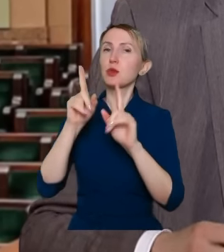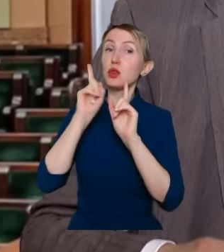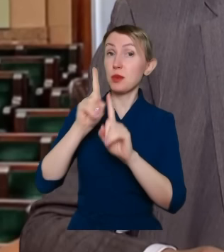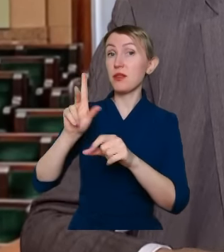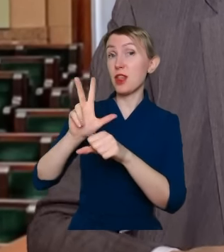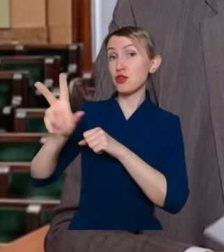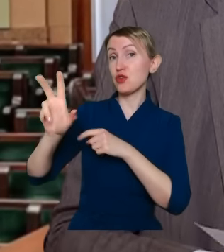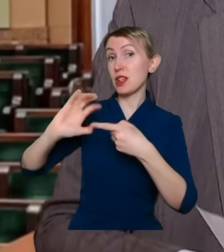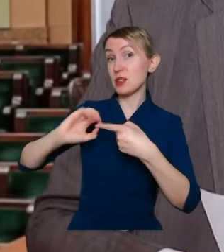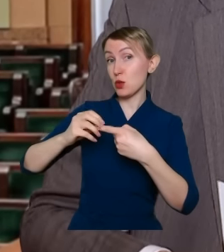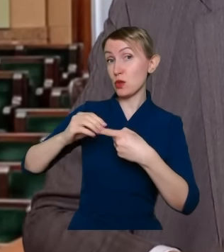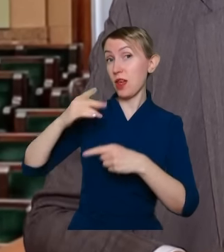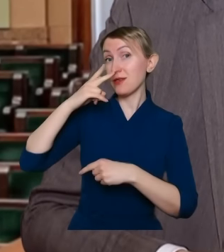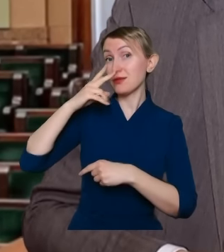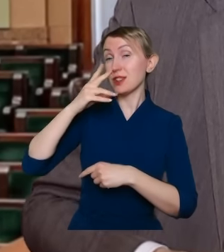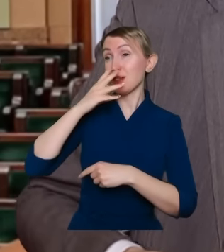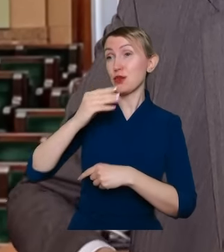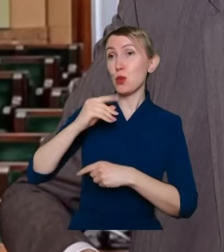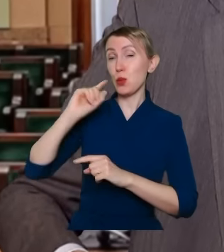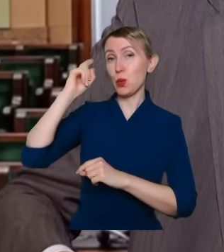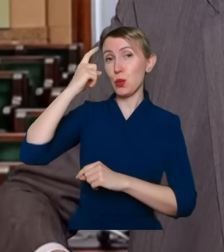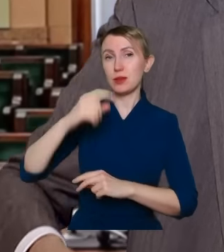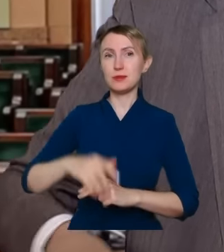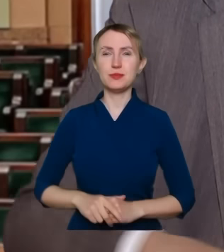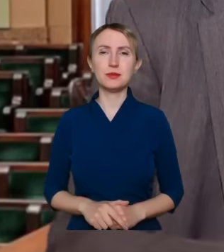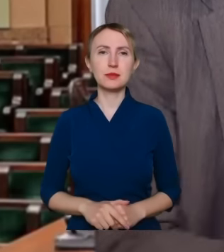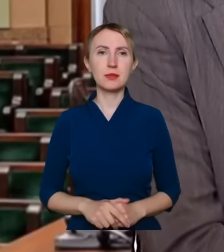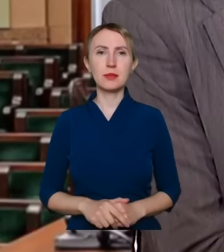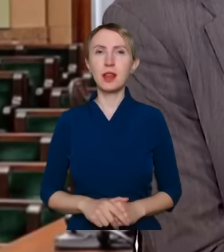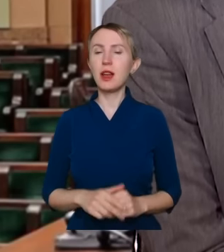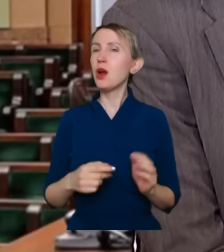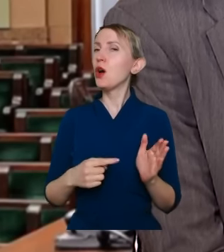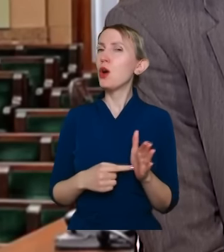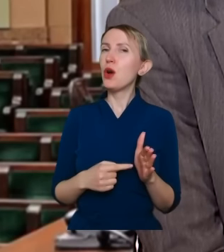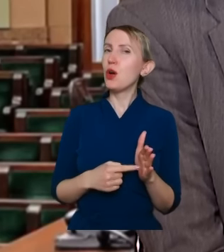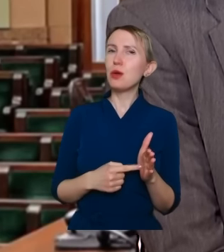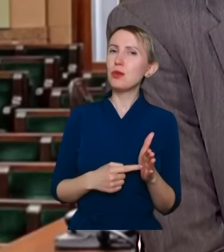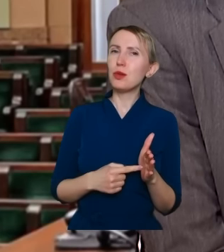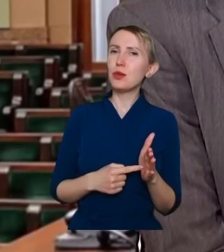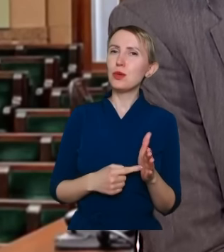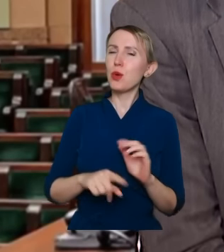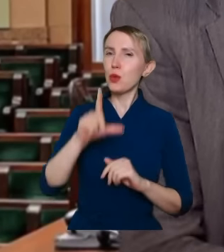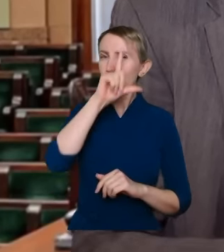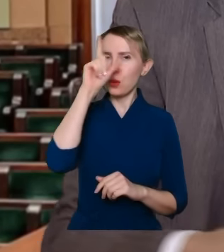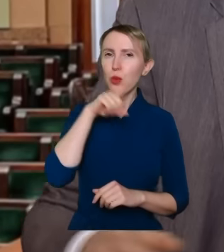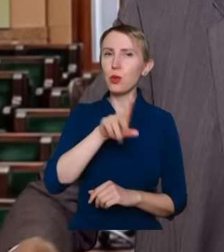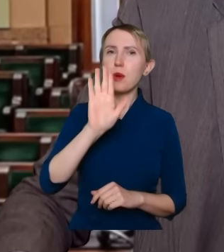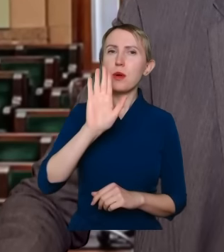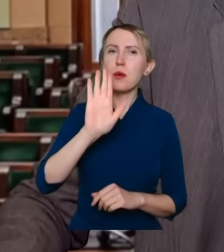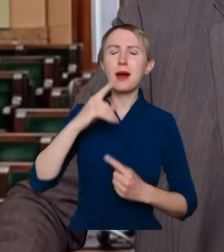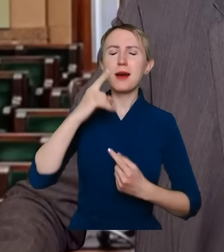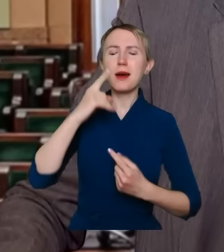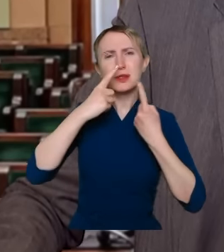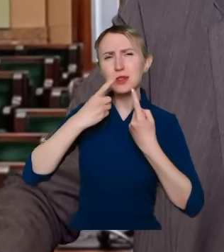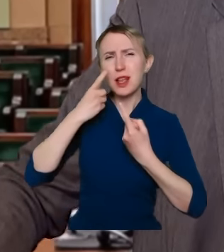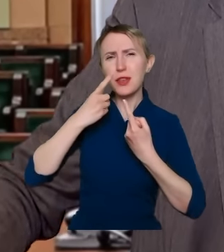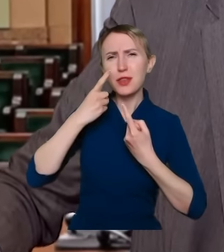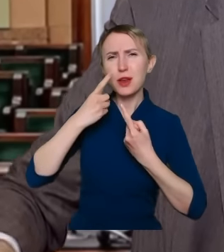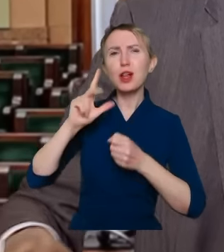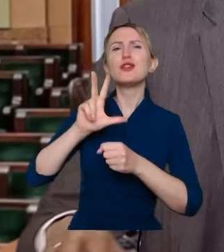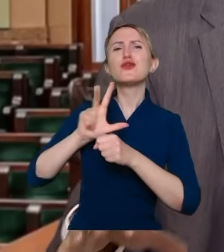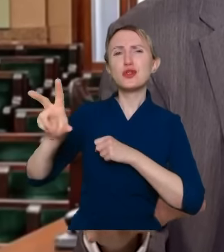zaczyna wybijać się na plan pierwszy Panie redaktorze to jest to są ludzie którzy mają mentalność 13